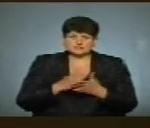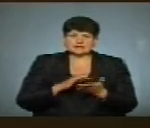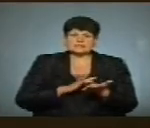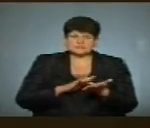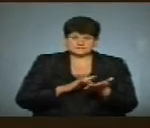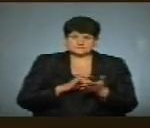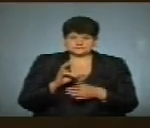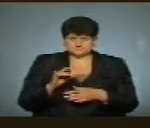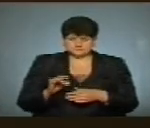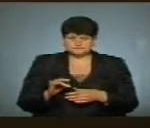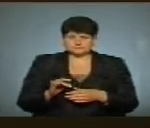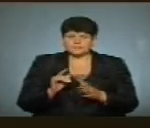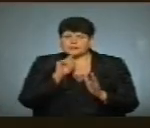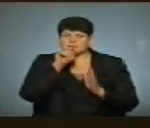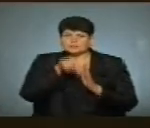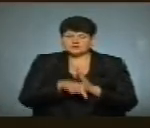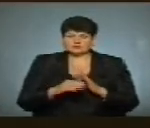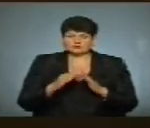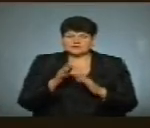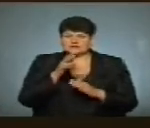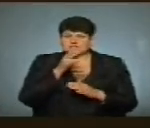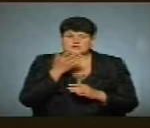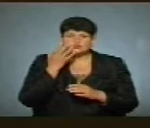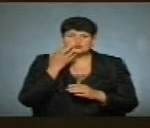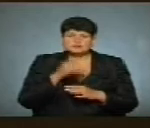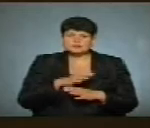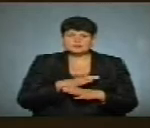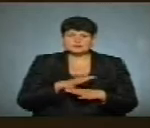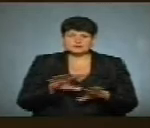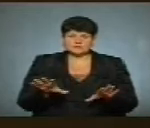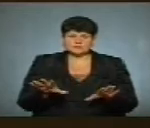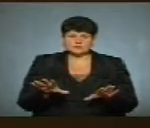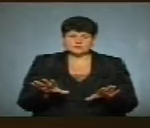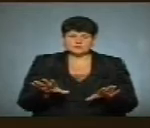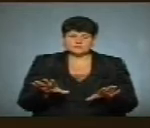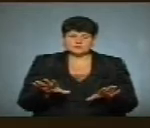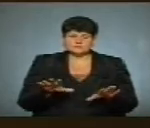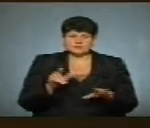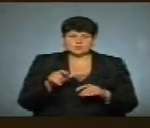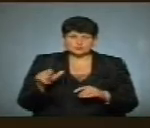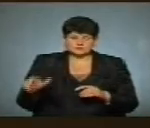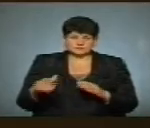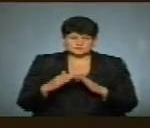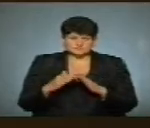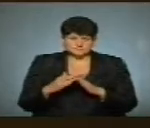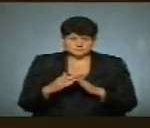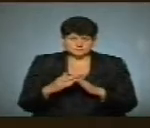національності, проникли в будинок за час відсутності уваги зі сторони мешканців даного